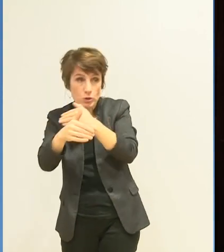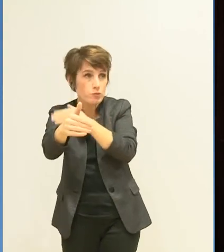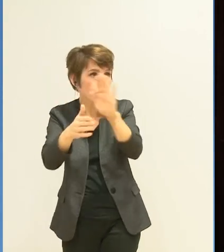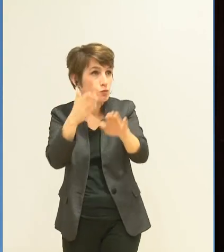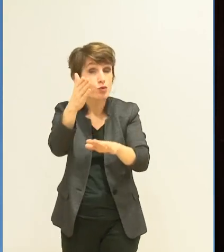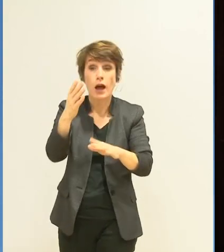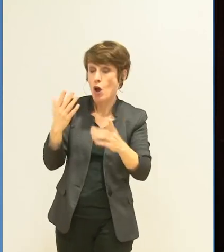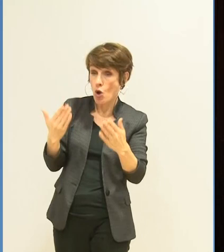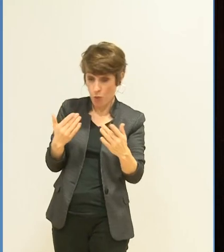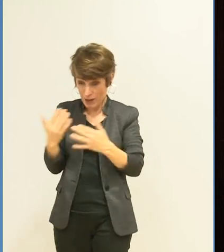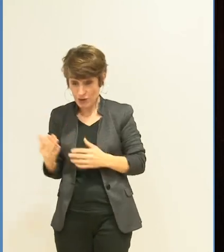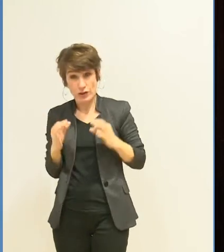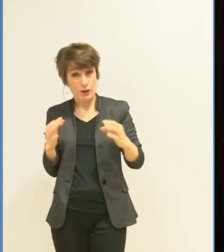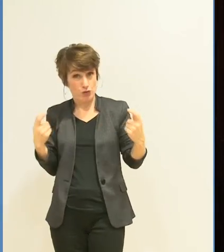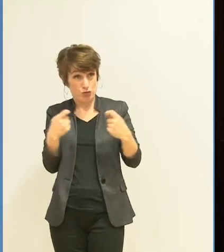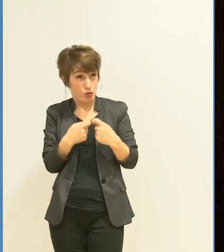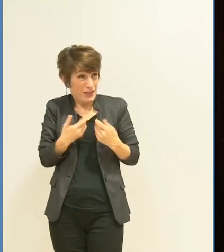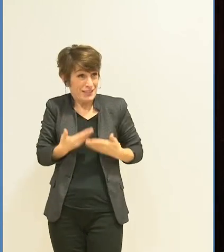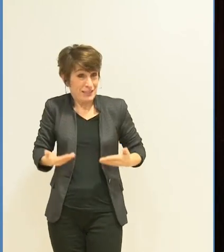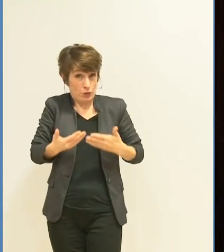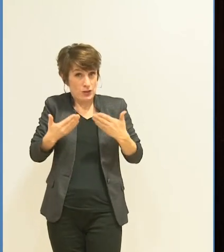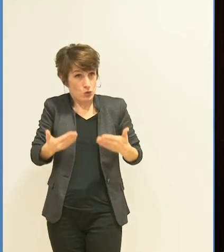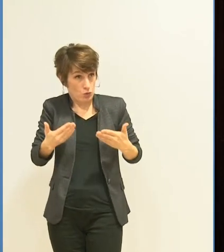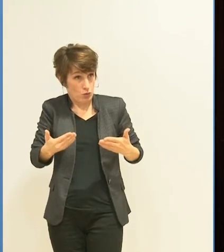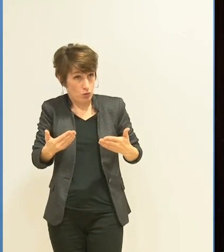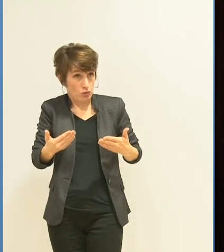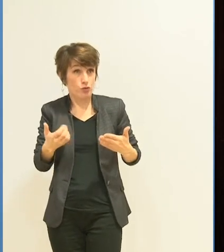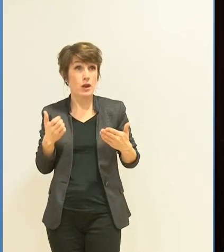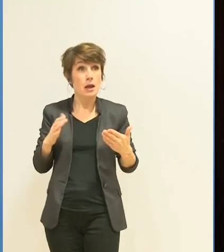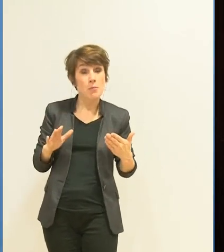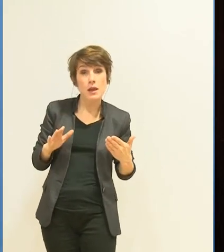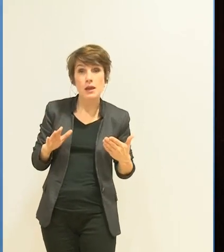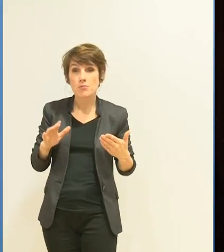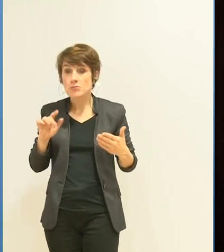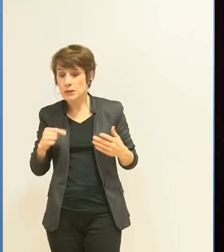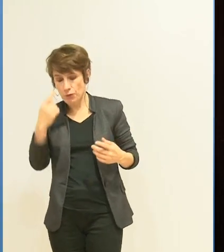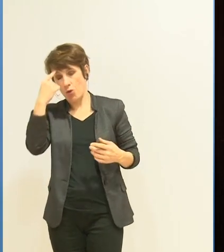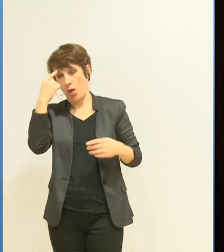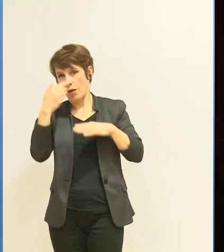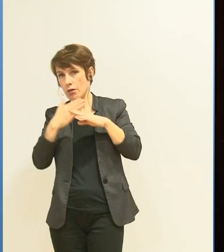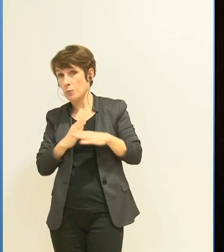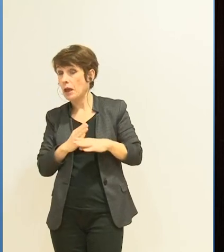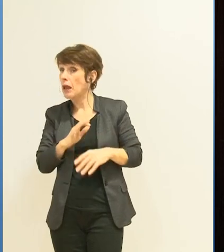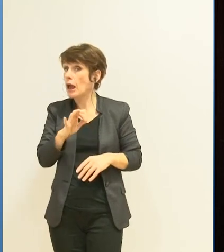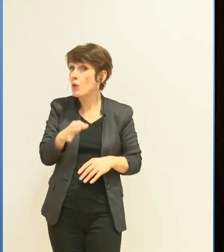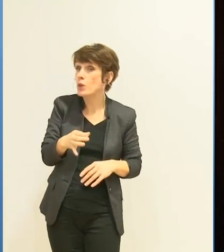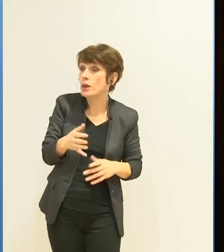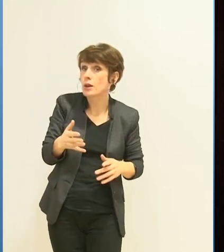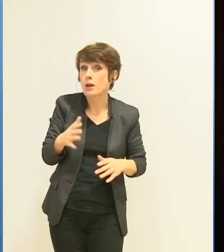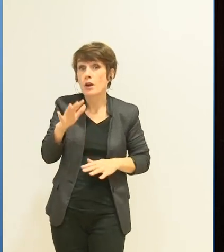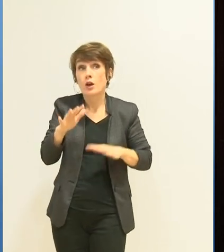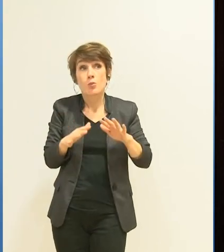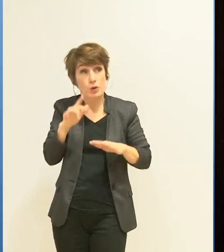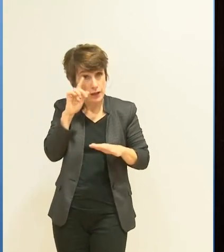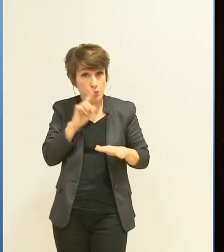n'empêche de d'être clair et authentique par rapport à cette chose-là est de dire voilà et effectivement on reporte